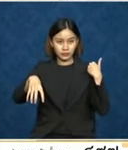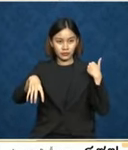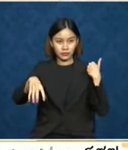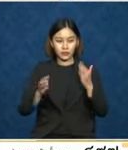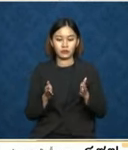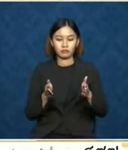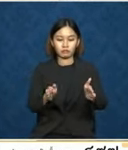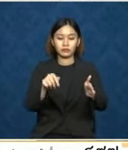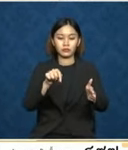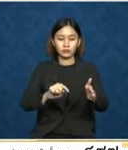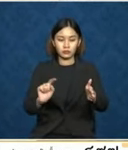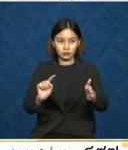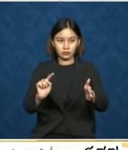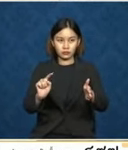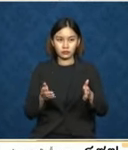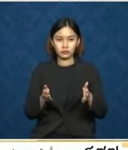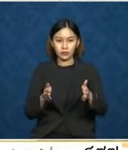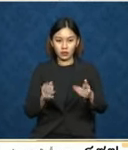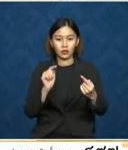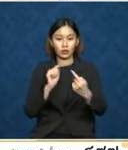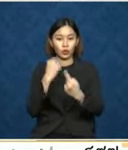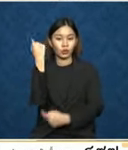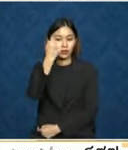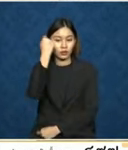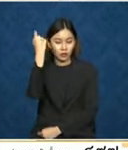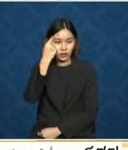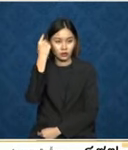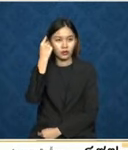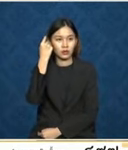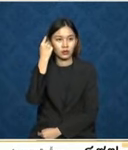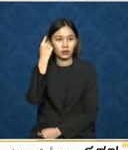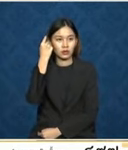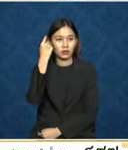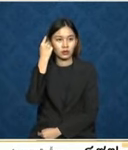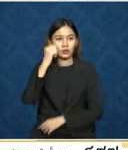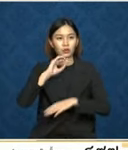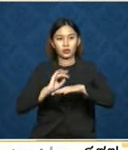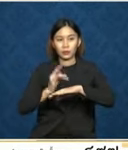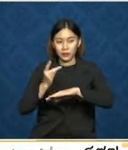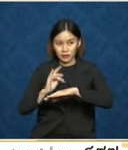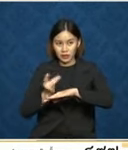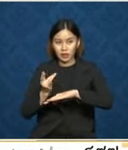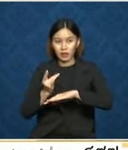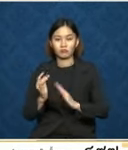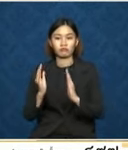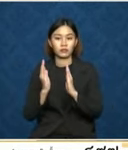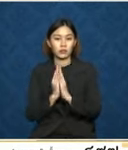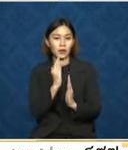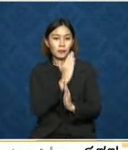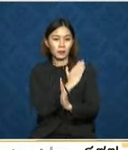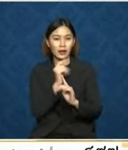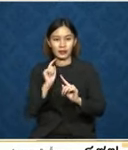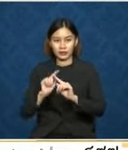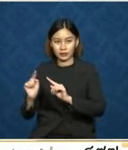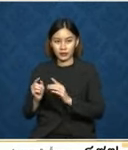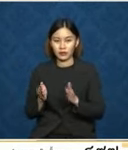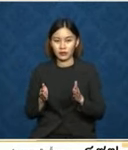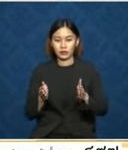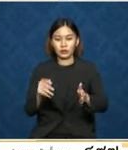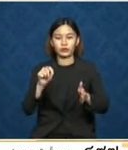ถนนเส้นนี้เป็นถนนแห่งการท่องเที่ยวนะคะเชิงธรรมชาติและก็ธรรมะก็คือถนนสาย